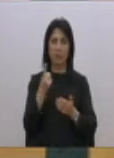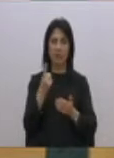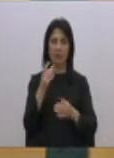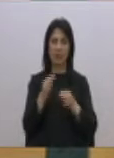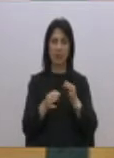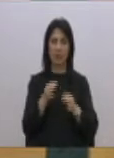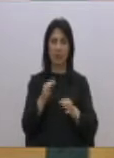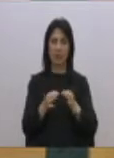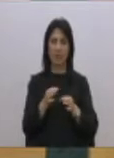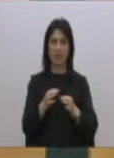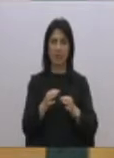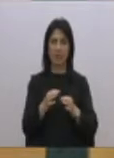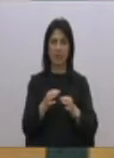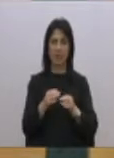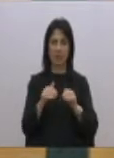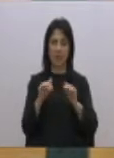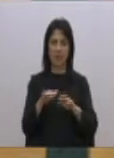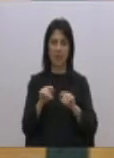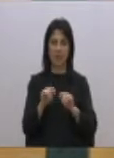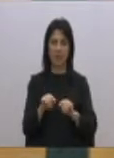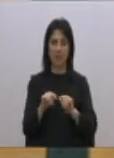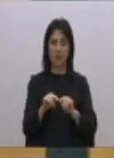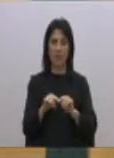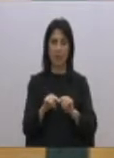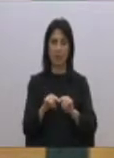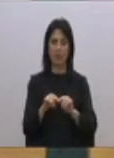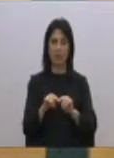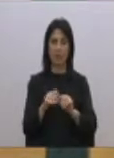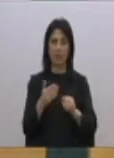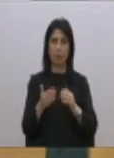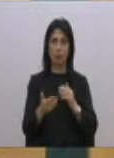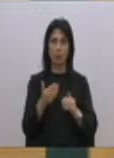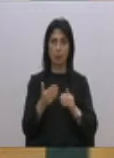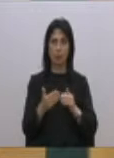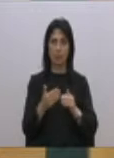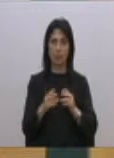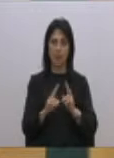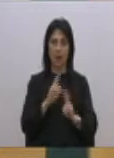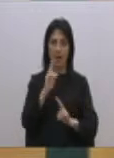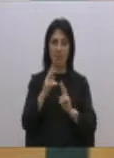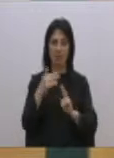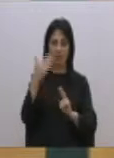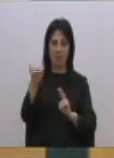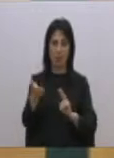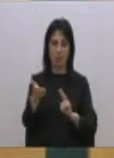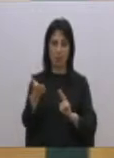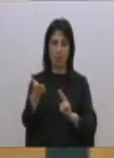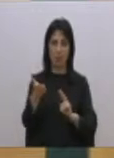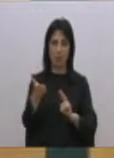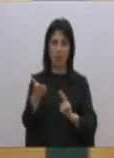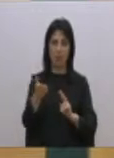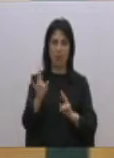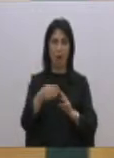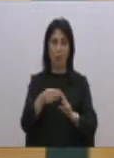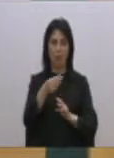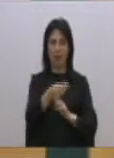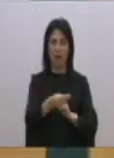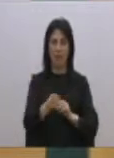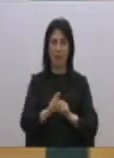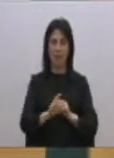ინსტანციის გადაწყვეტილება თუ გასაჩივრებულია, არ უნდა